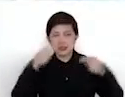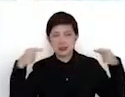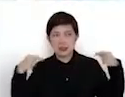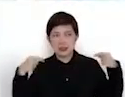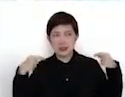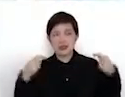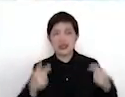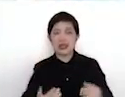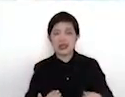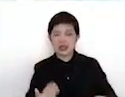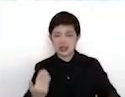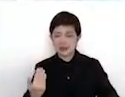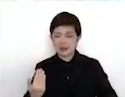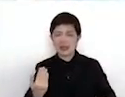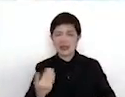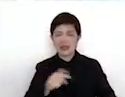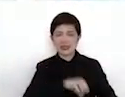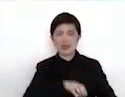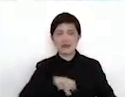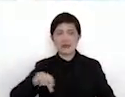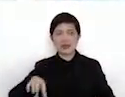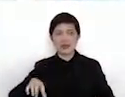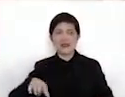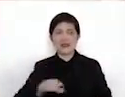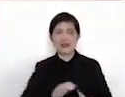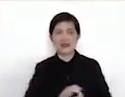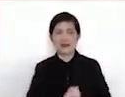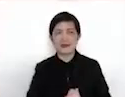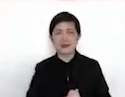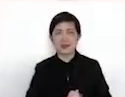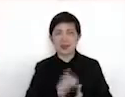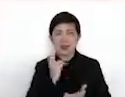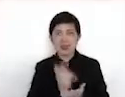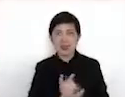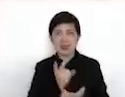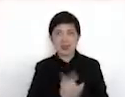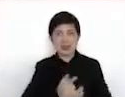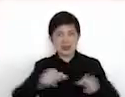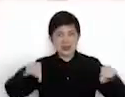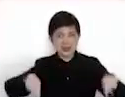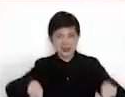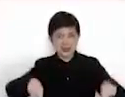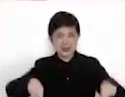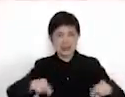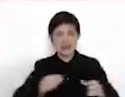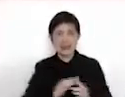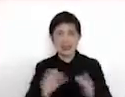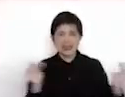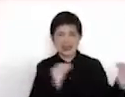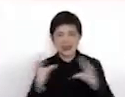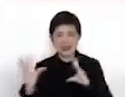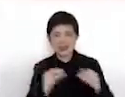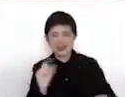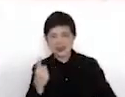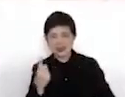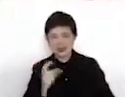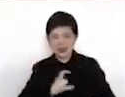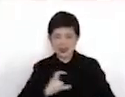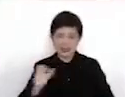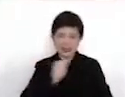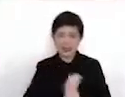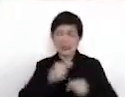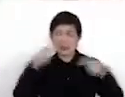untuk kembali ke tempatnya dan pemirsa jangan ke mana-mana tetap bersama kami dalam debat pertama calon gubernur